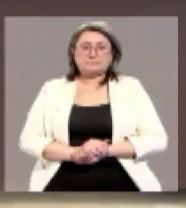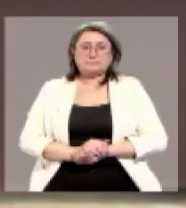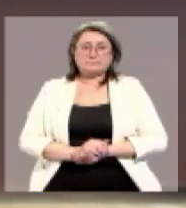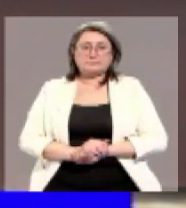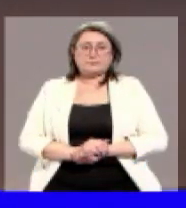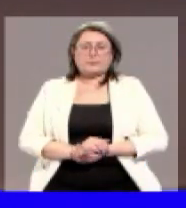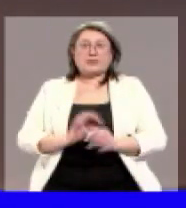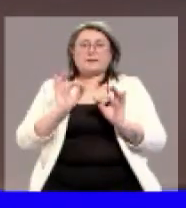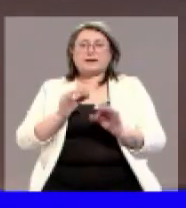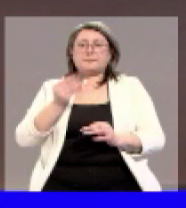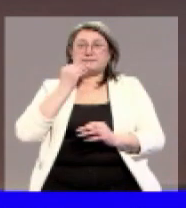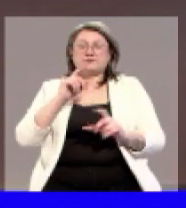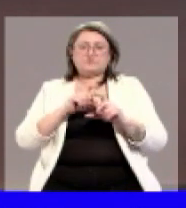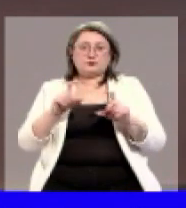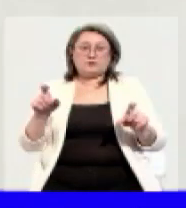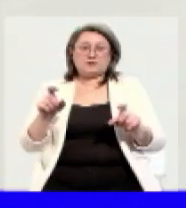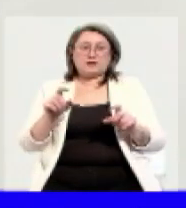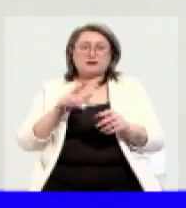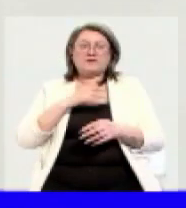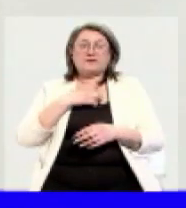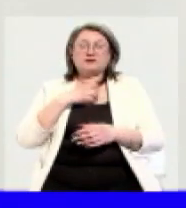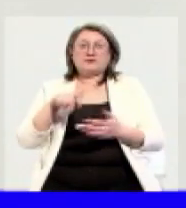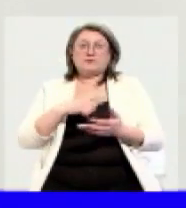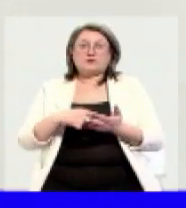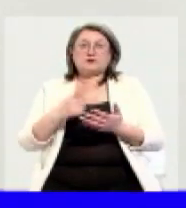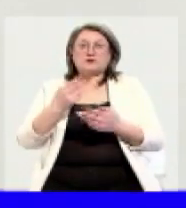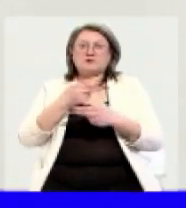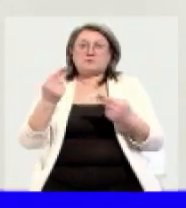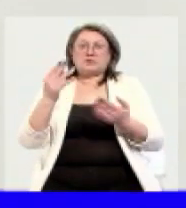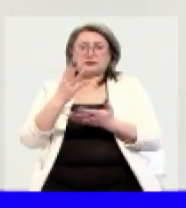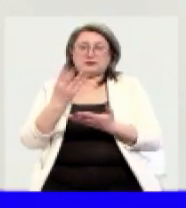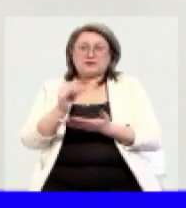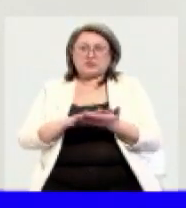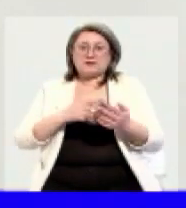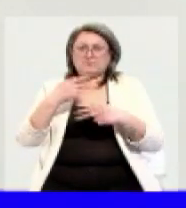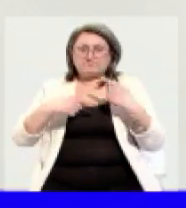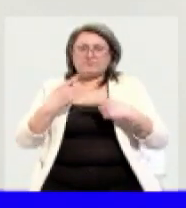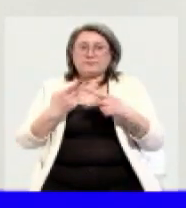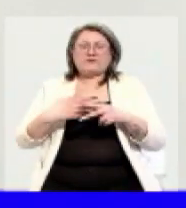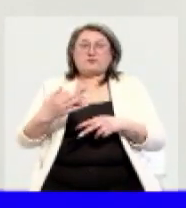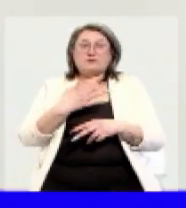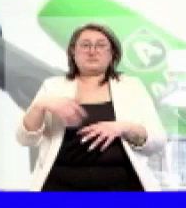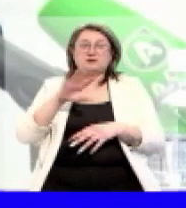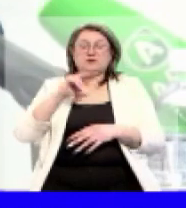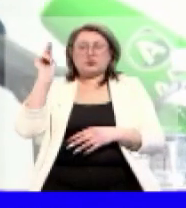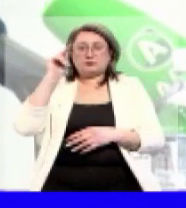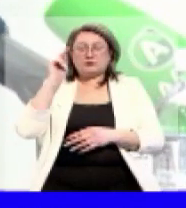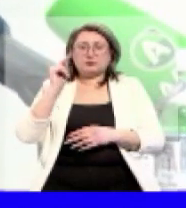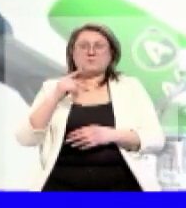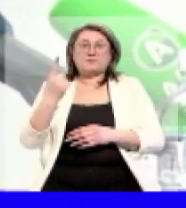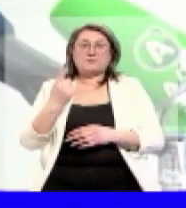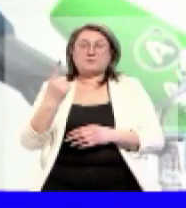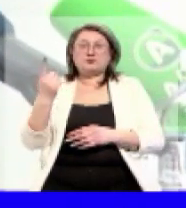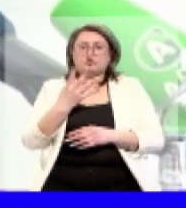Мектеп оқушыларын дұрыс тамақтандыру күн тәртібінен түспейтін өзекті мәселе. Бүгінгі күні облыста 1-4 сынып аралығындағы